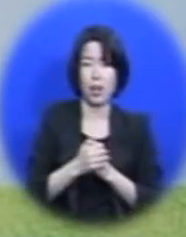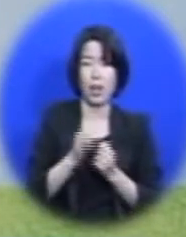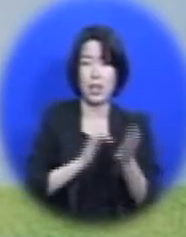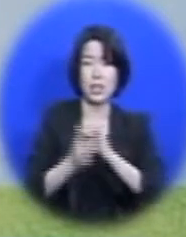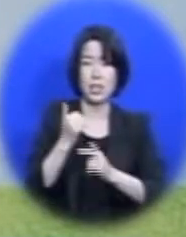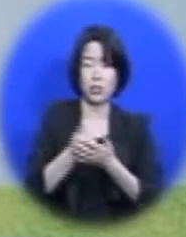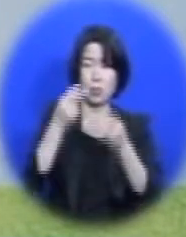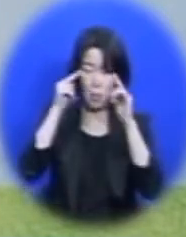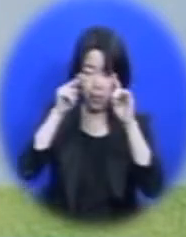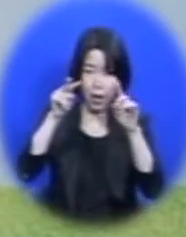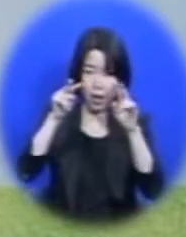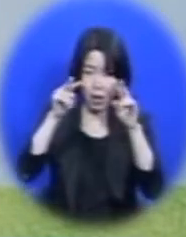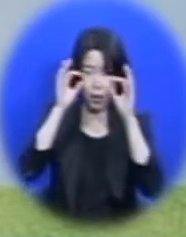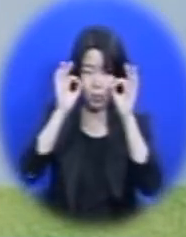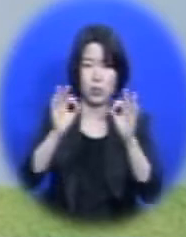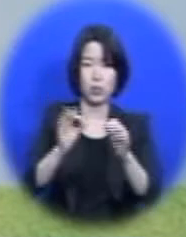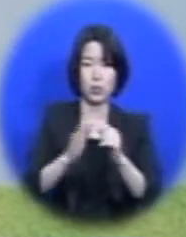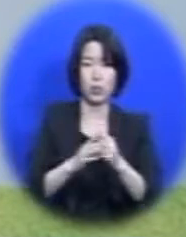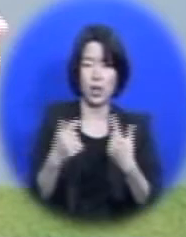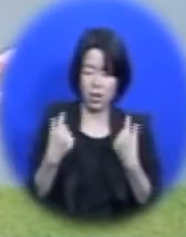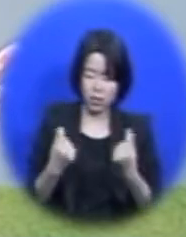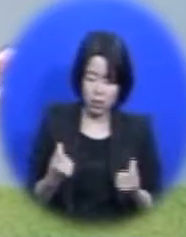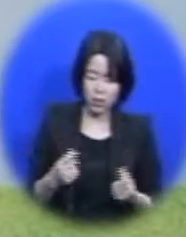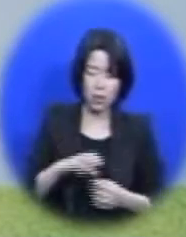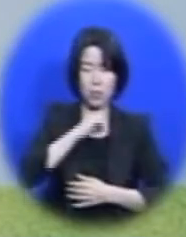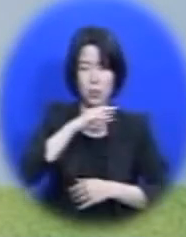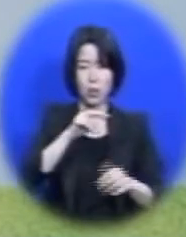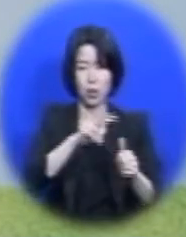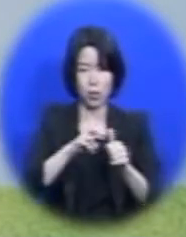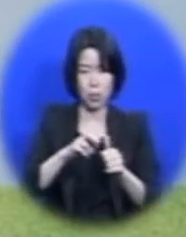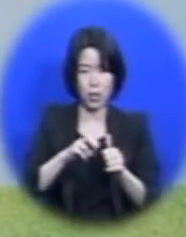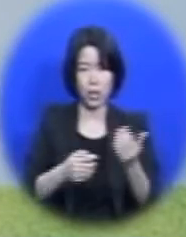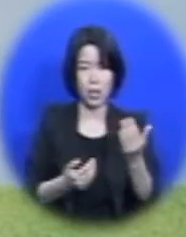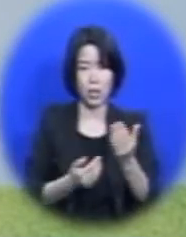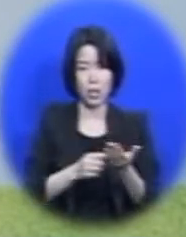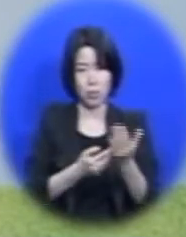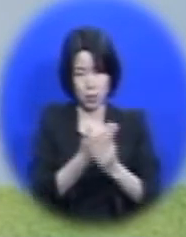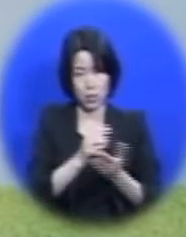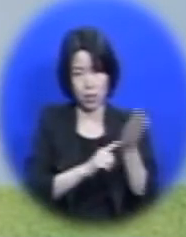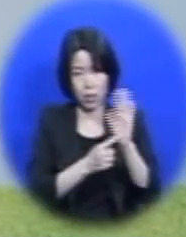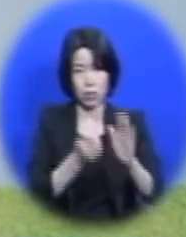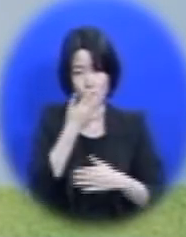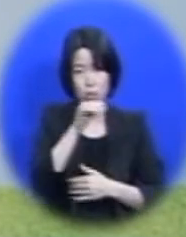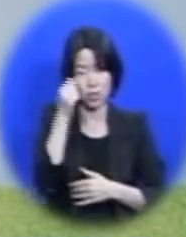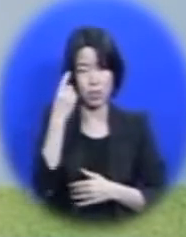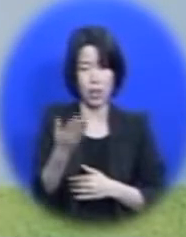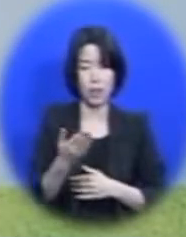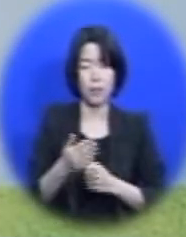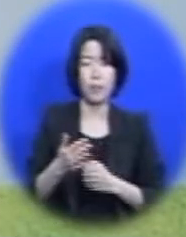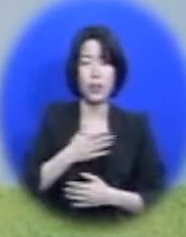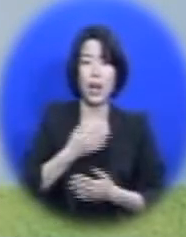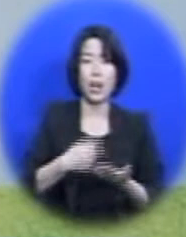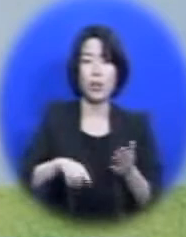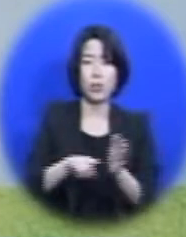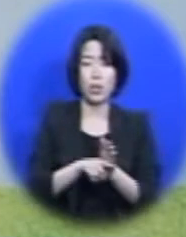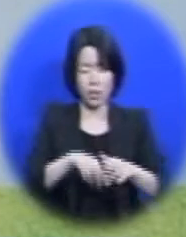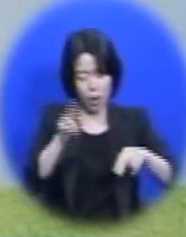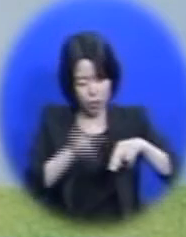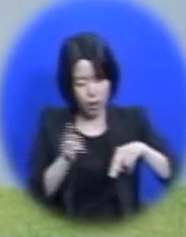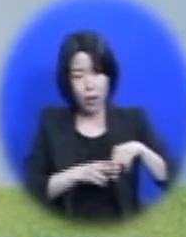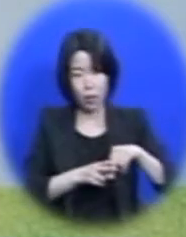예수님을 바라보고도 여전히 그런 불평과 원망이 나올까? 나를 위해서 채찍에